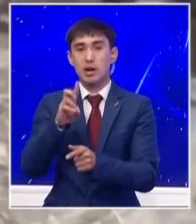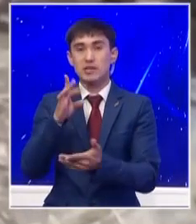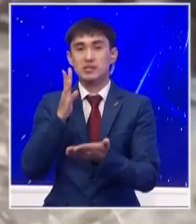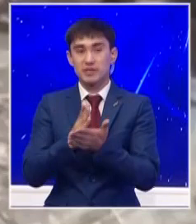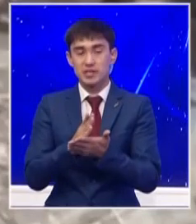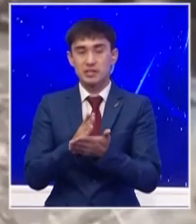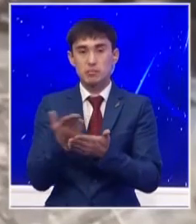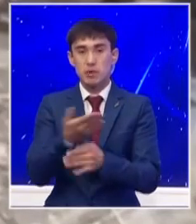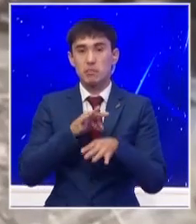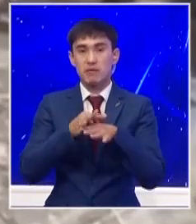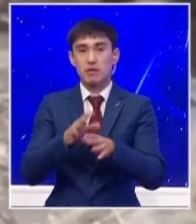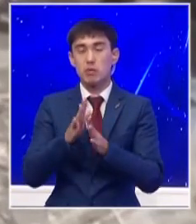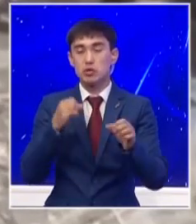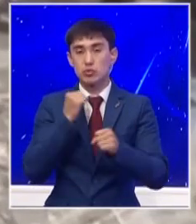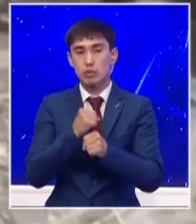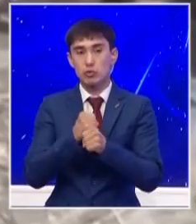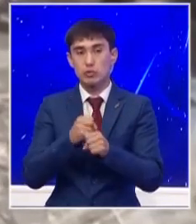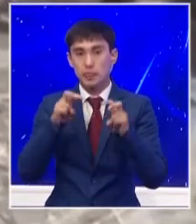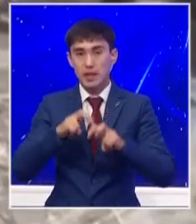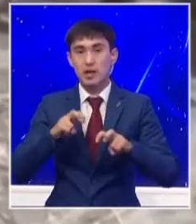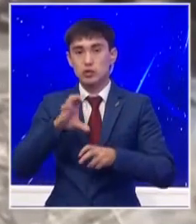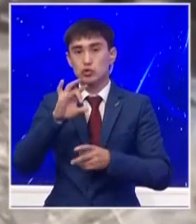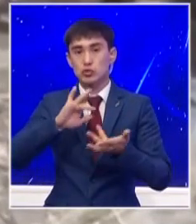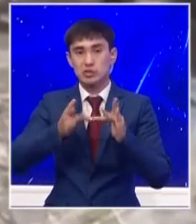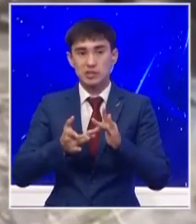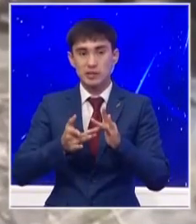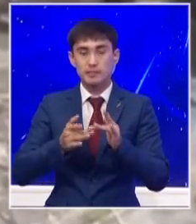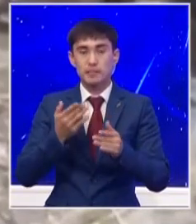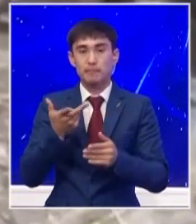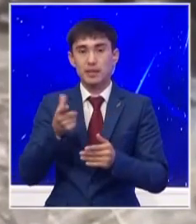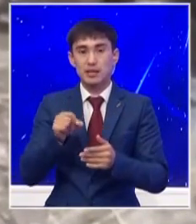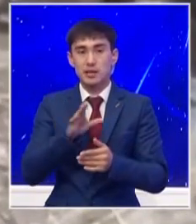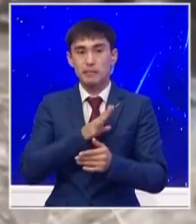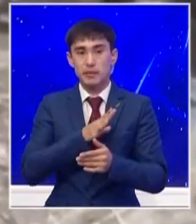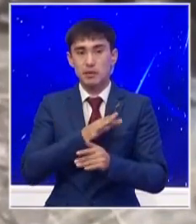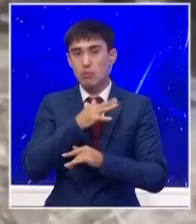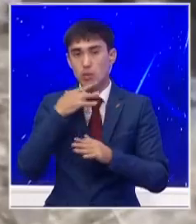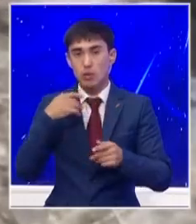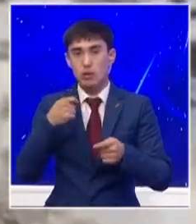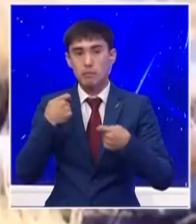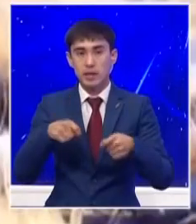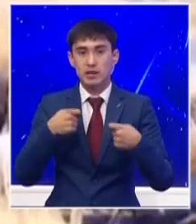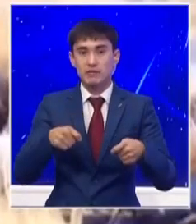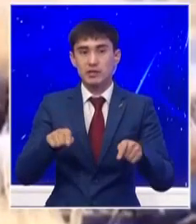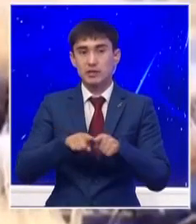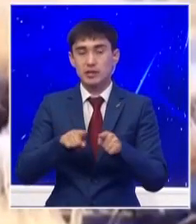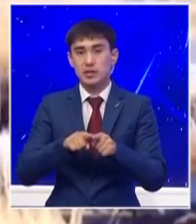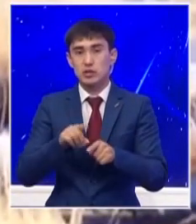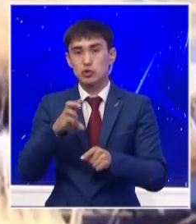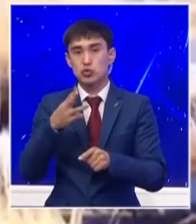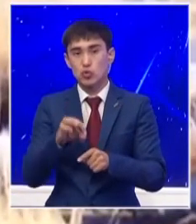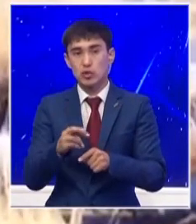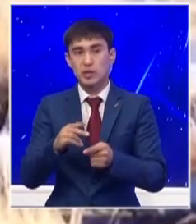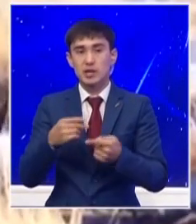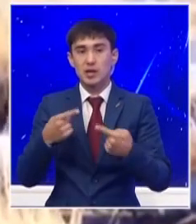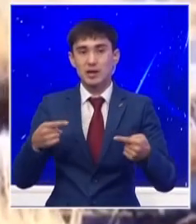Мы провели большую работу, это анализ социальных сетей, там, где, так сказать, могут продавать вот эти вот всякие шкуры, там,